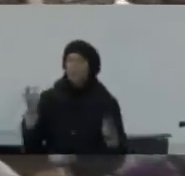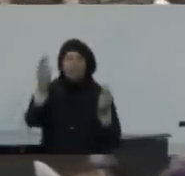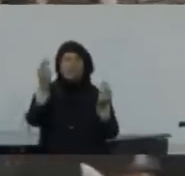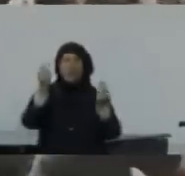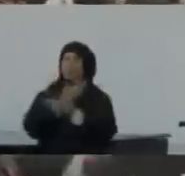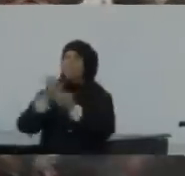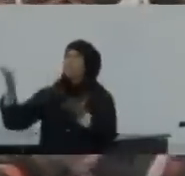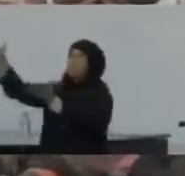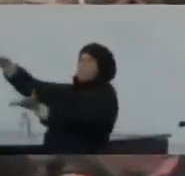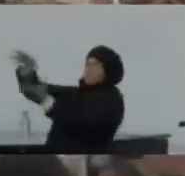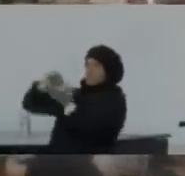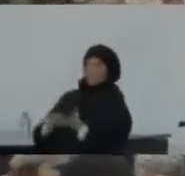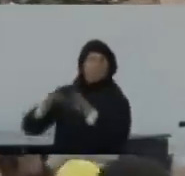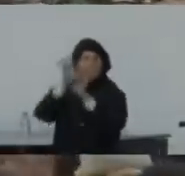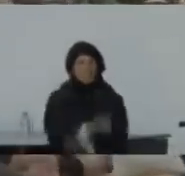pubblico.